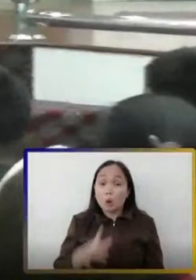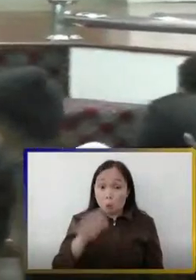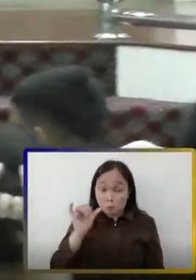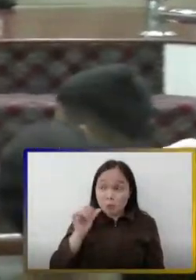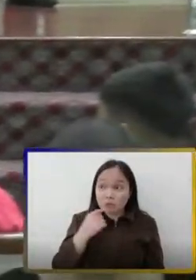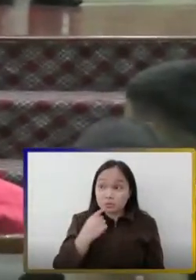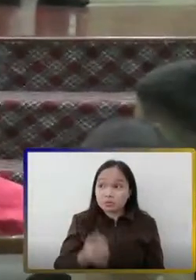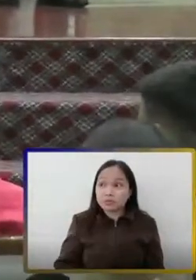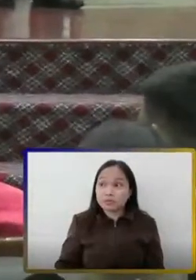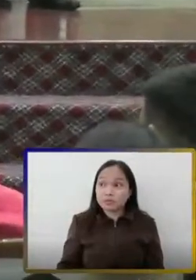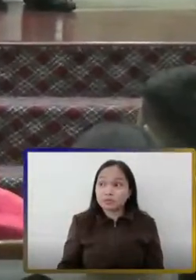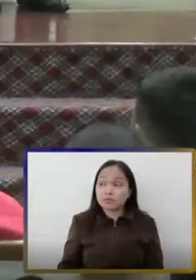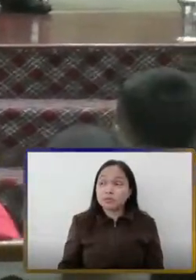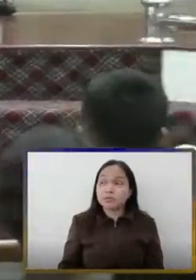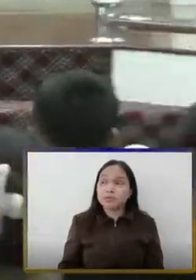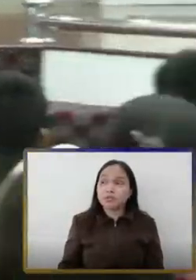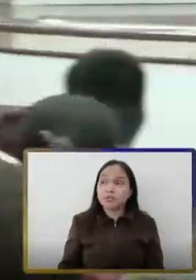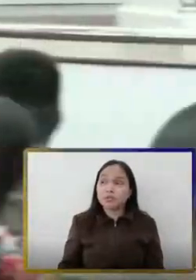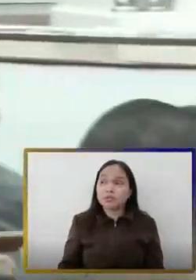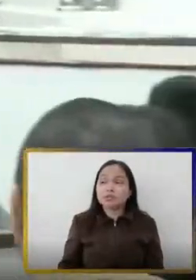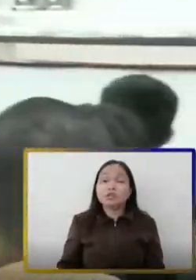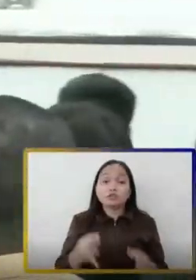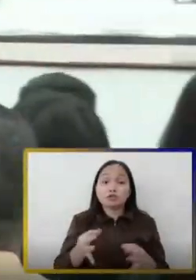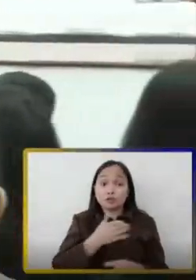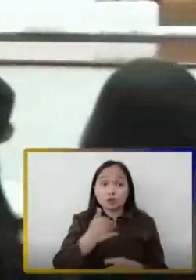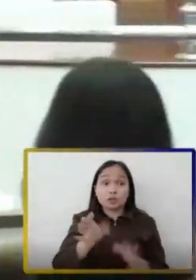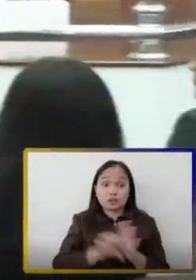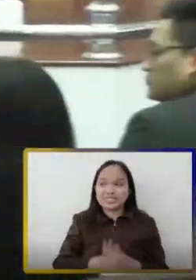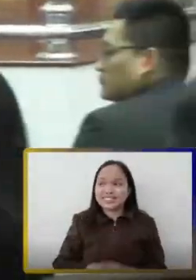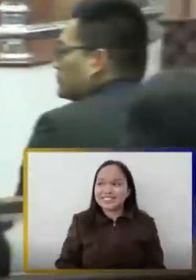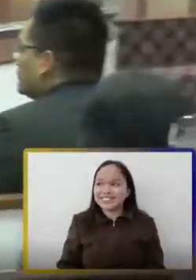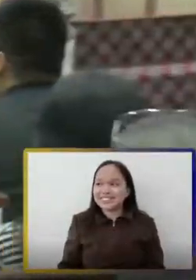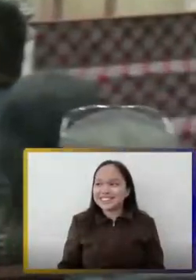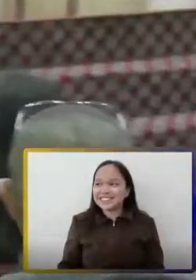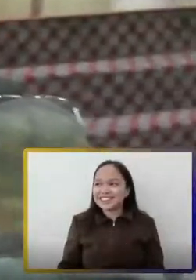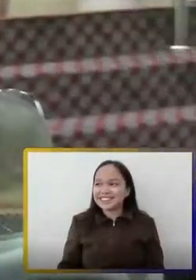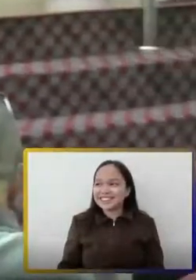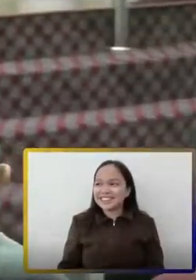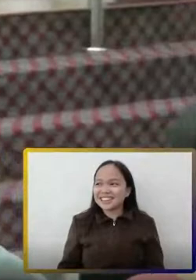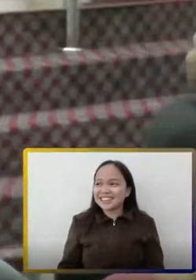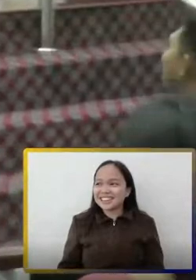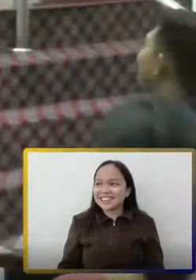no? No. Subukan nyo lang mag-yes.